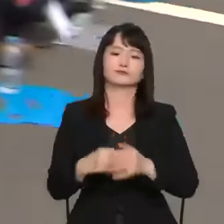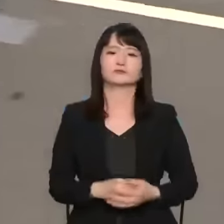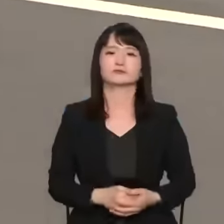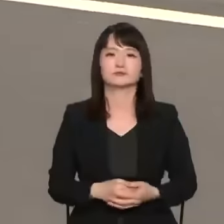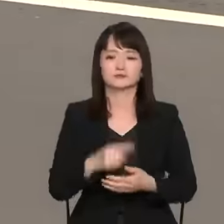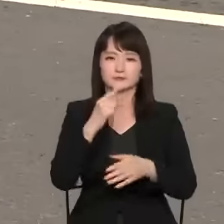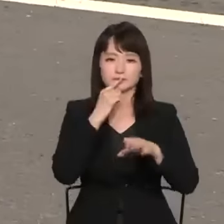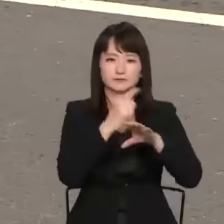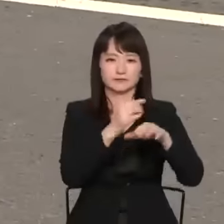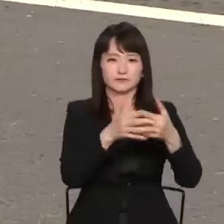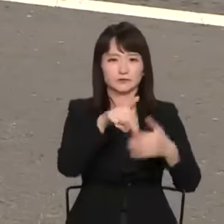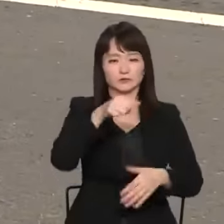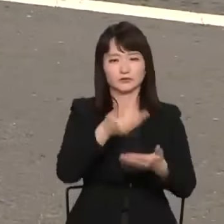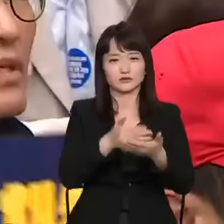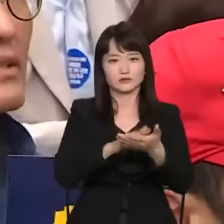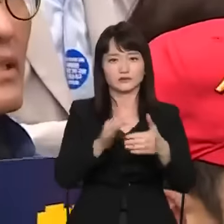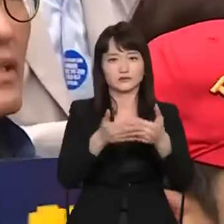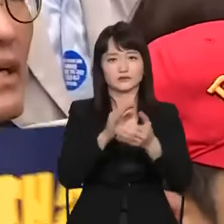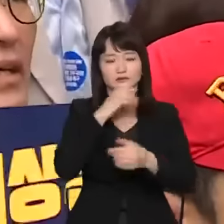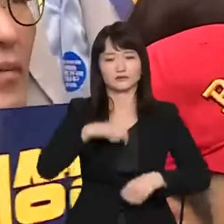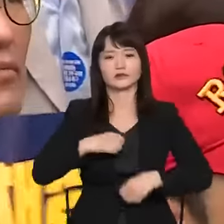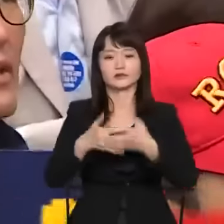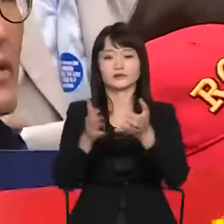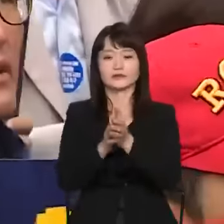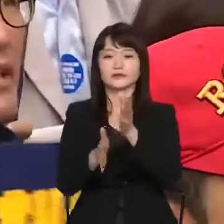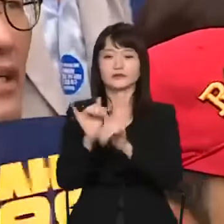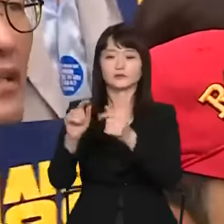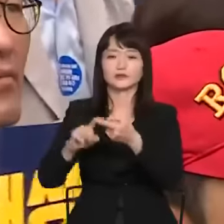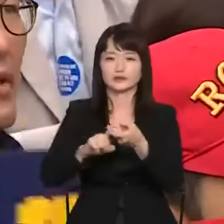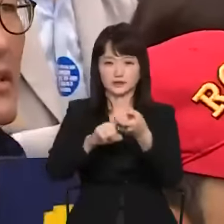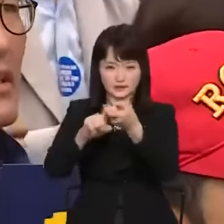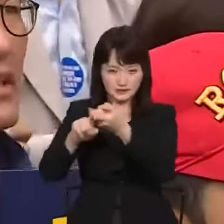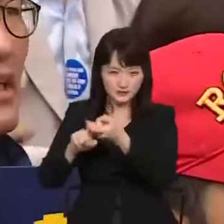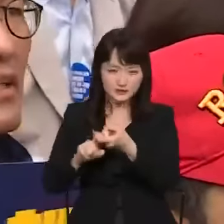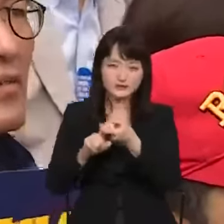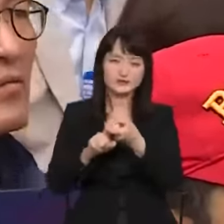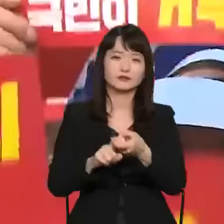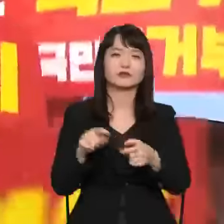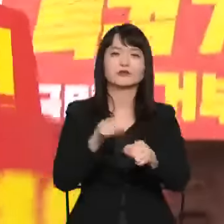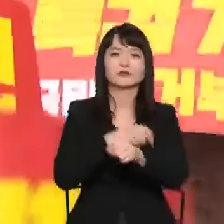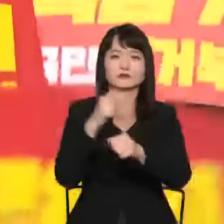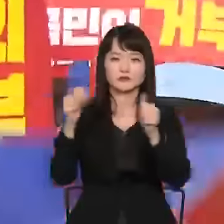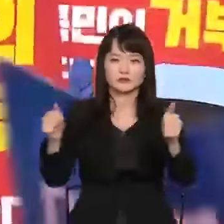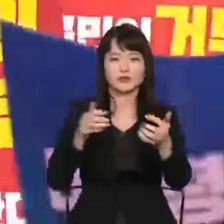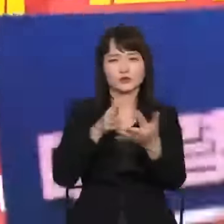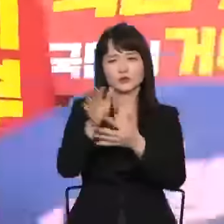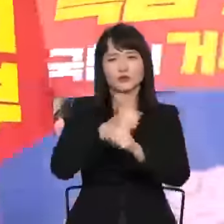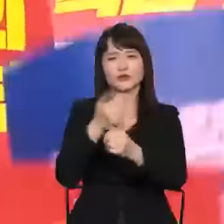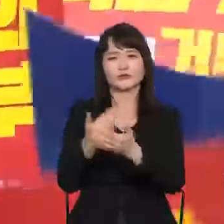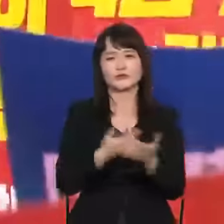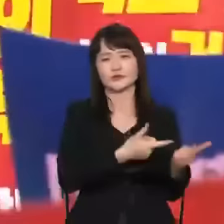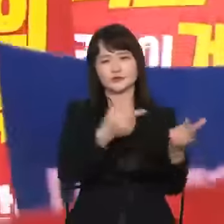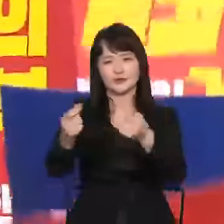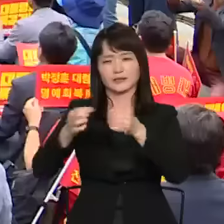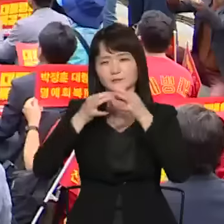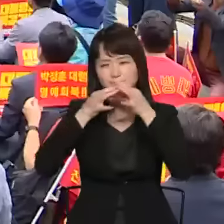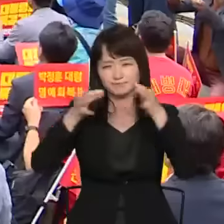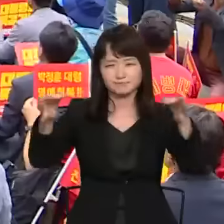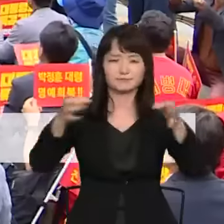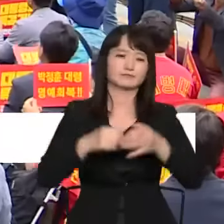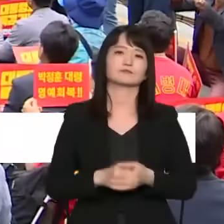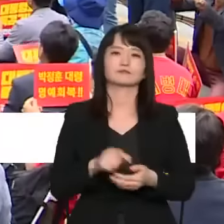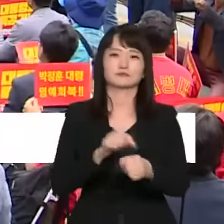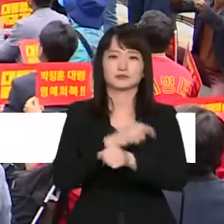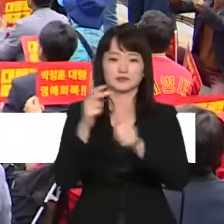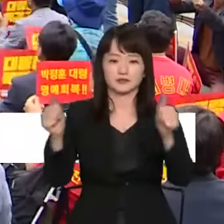더불어민주당, 조국혁신당, 정의당 지도부 등과 시민사회 인사들은 특검 통과를 한 목소리로 외쳤습니다. 특검법